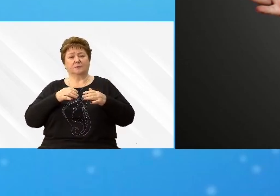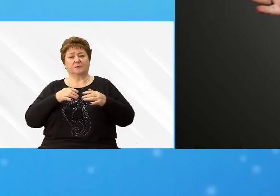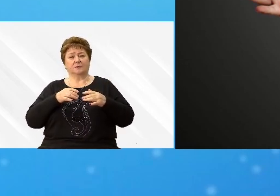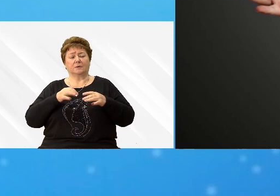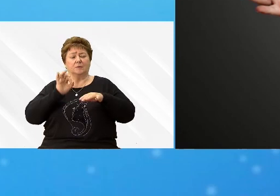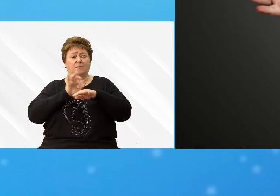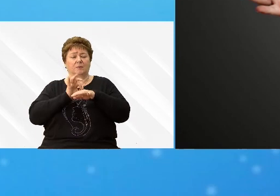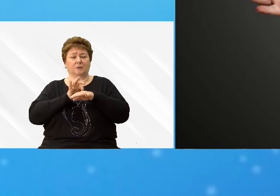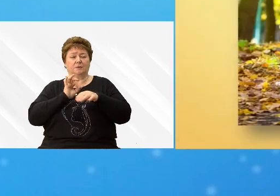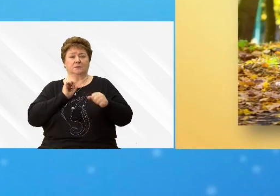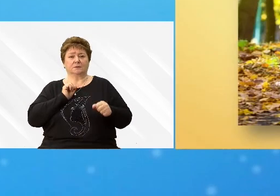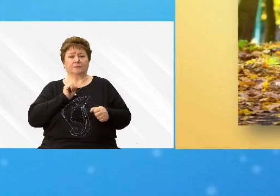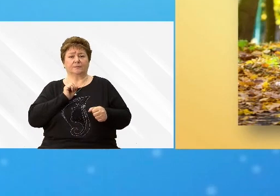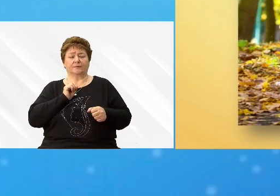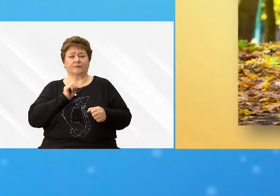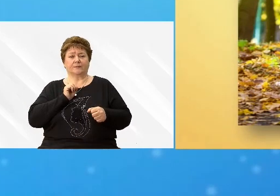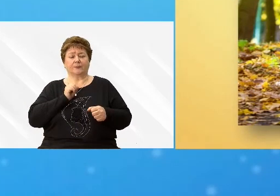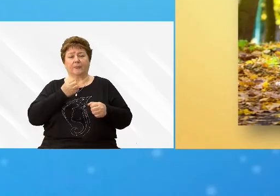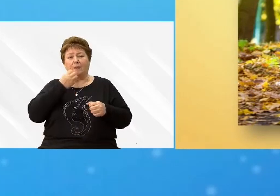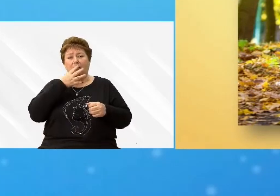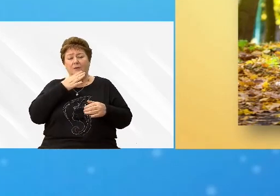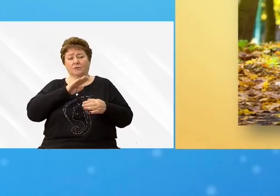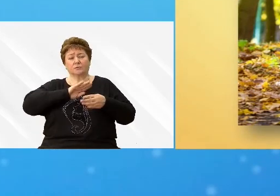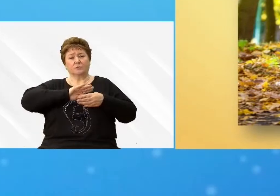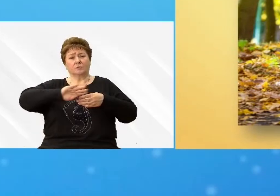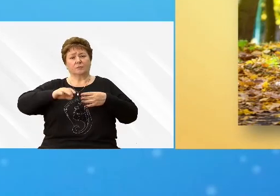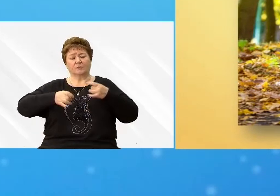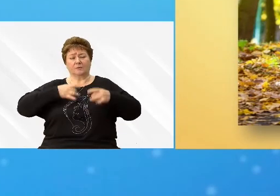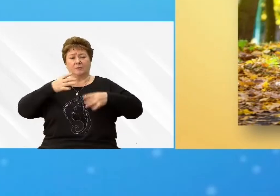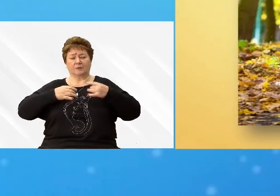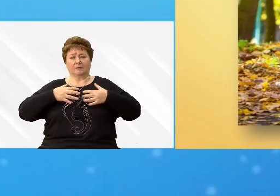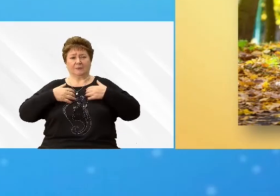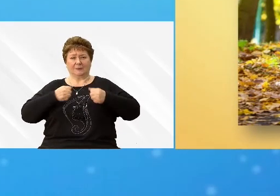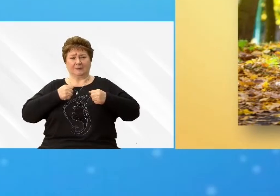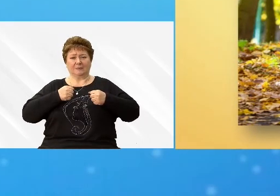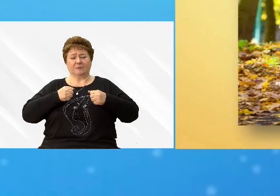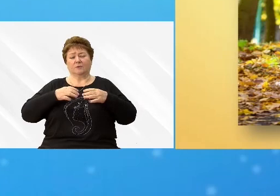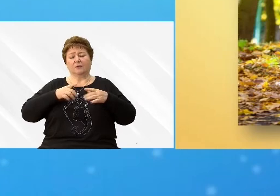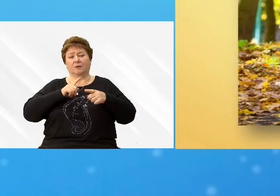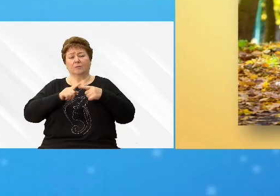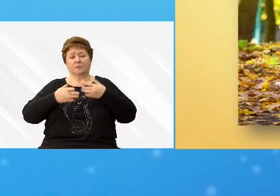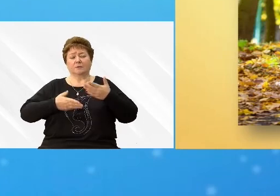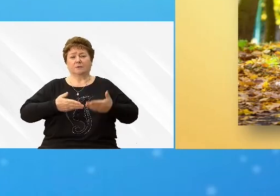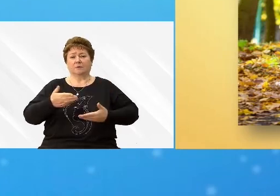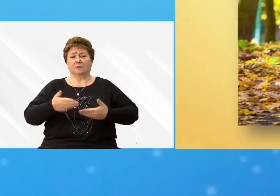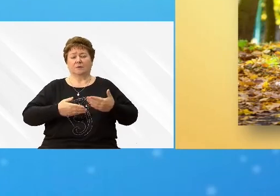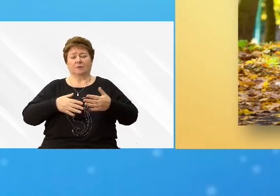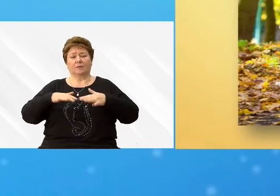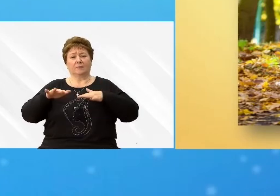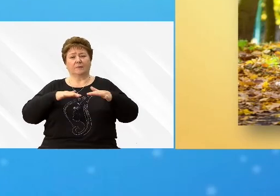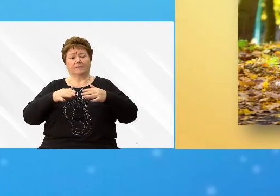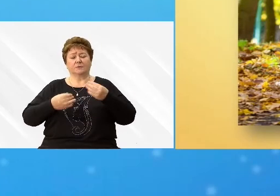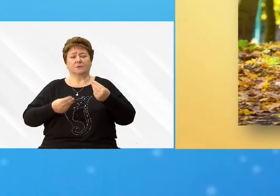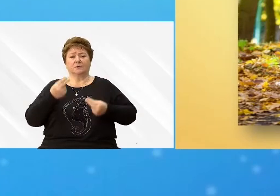болезней хорошо снимает нервное напряжение быстрая ходьба подвижной